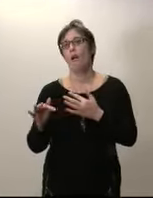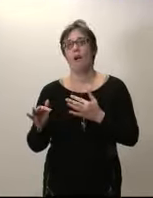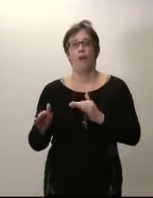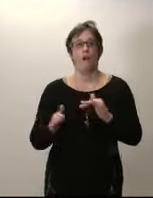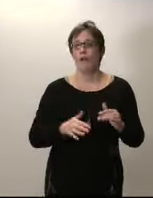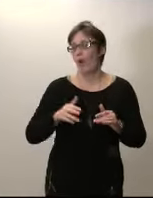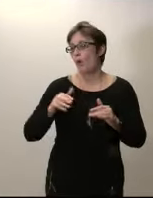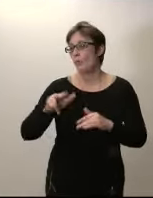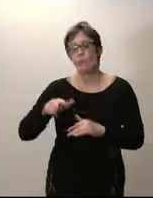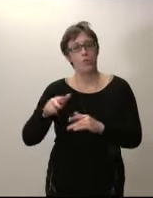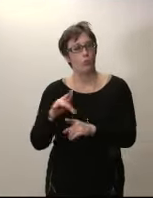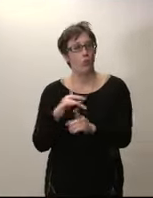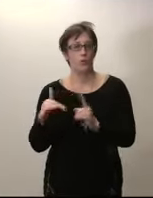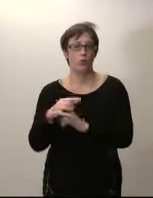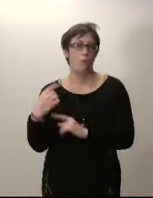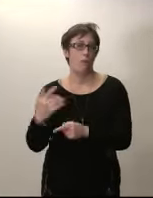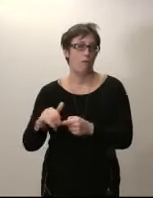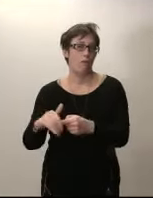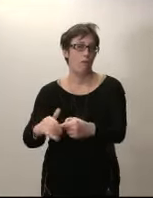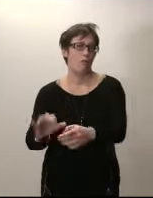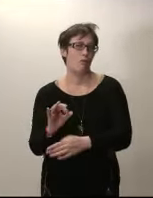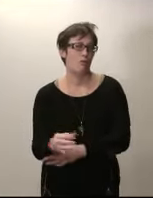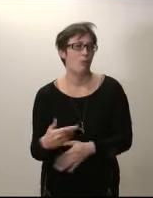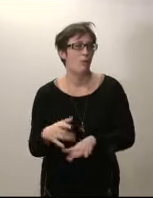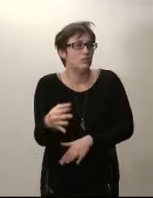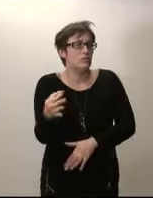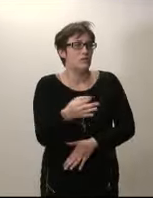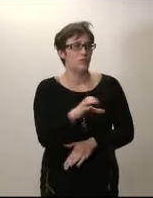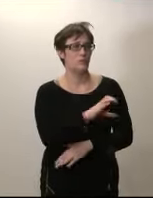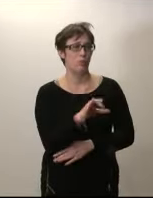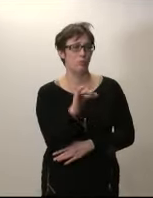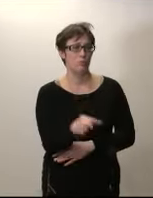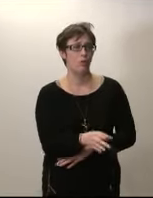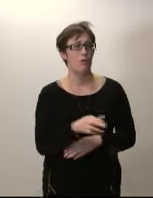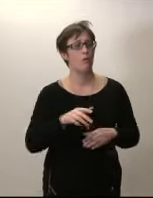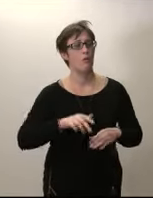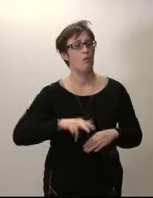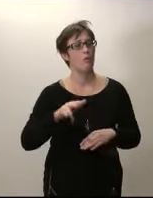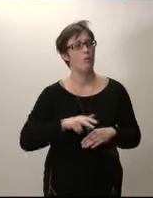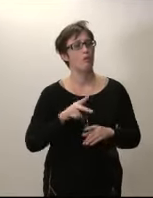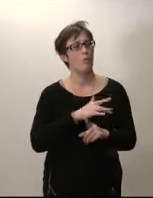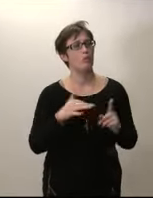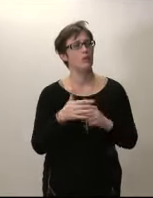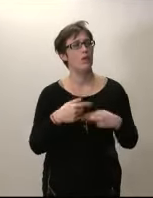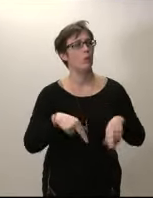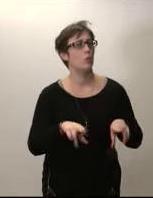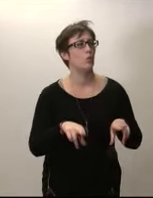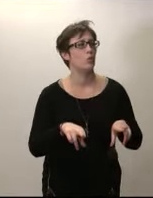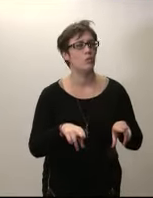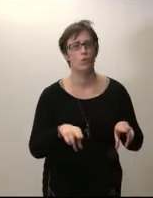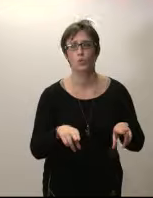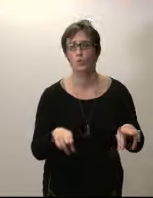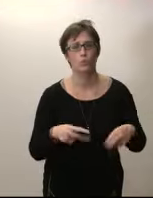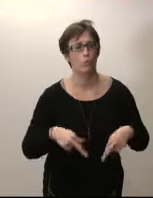tous. Quand vous dites, monsieur Schreiber, 100% de logements sociaux rue de la Perdrix, c'est pas de la mixité sociale. Ou je sais plus, j'ai entendu ça